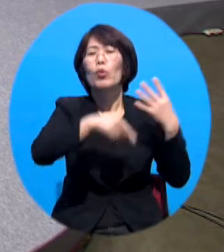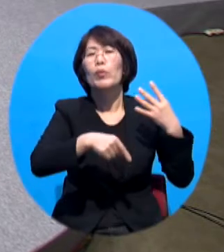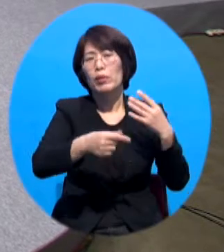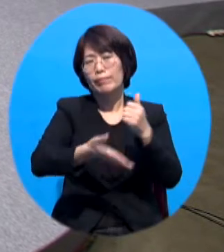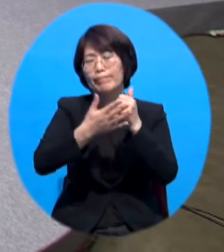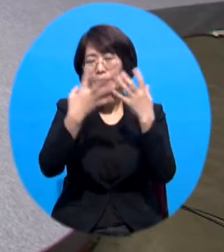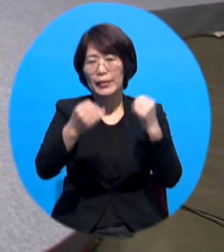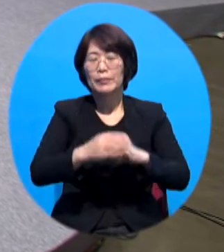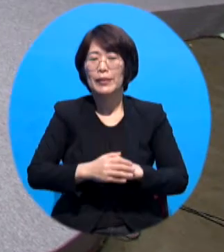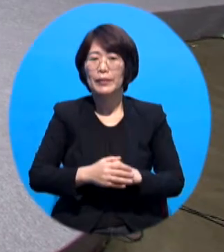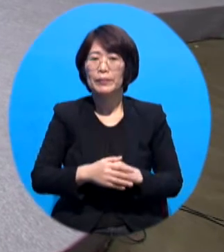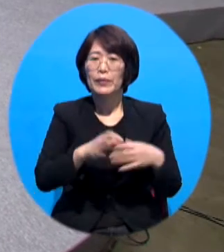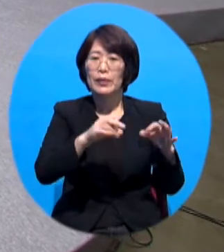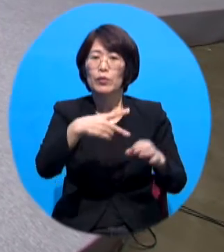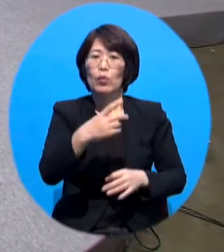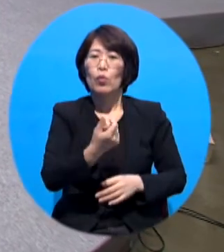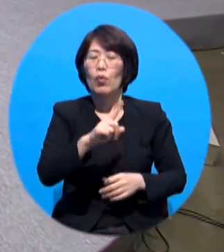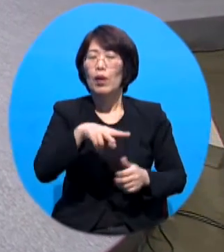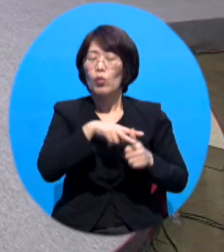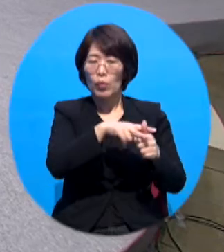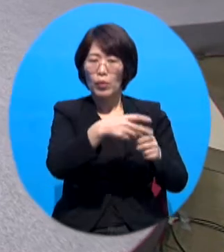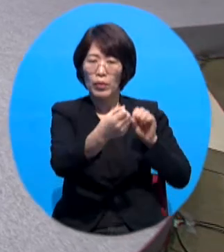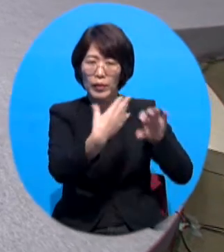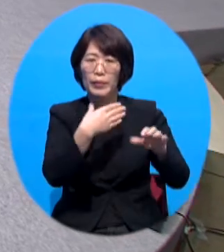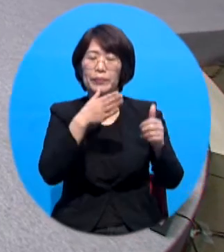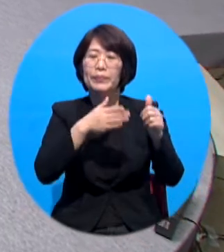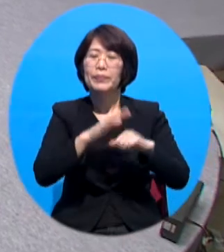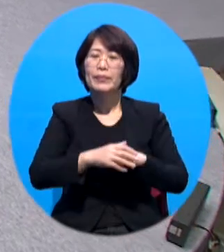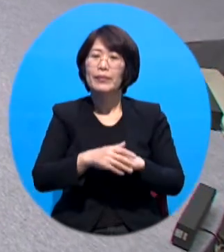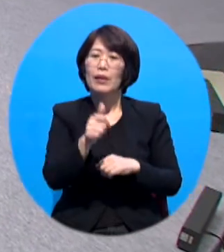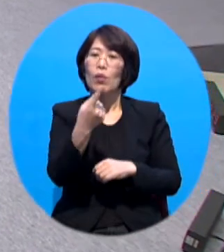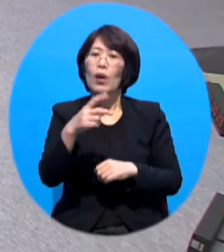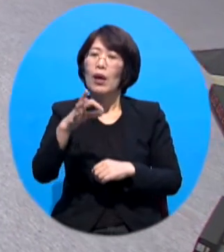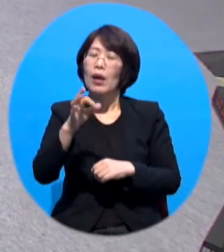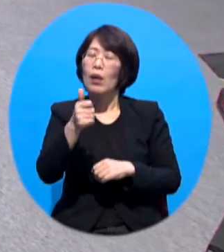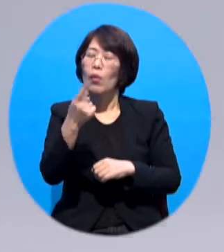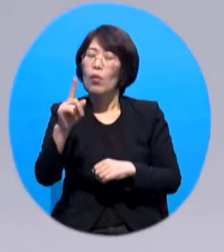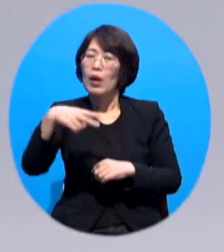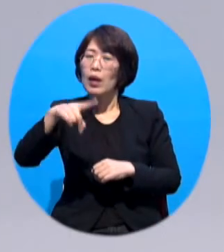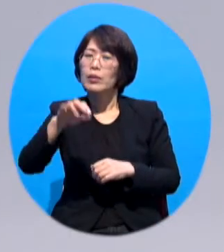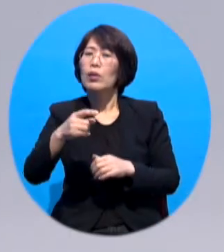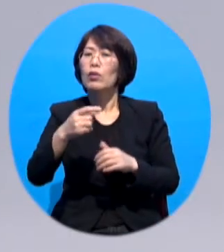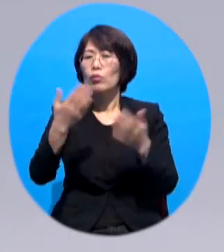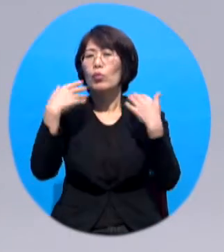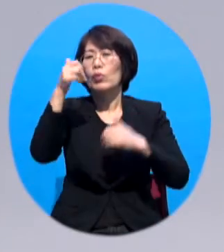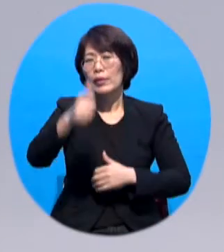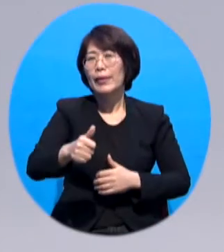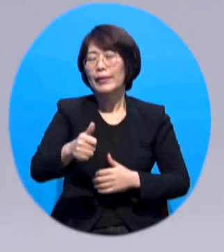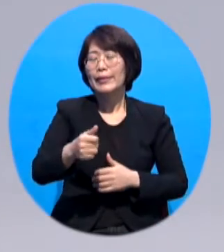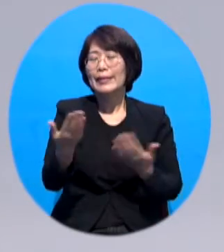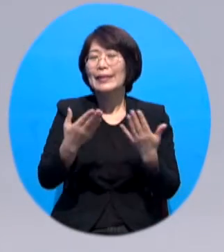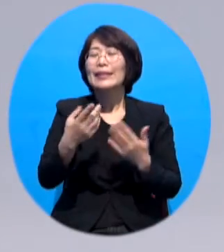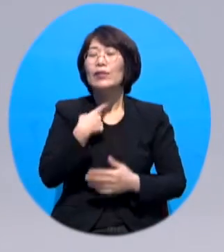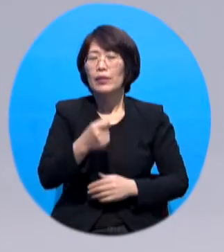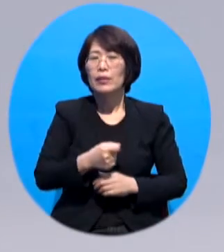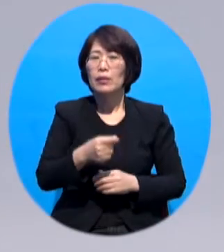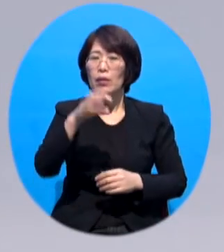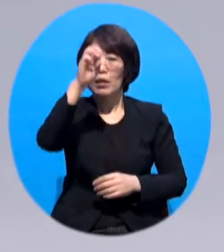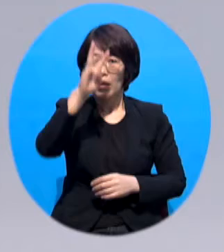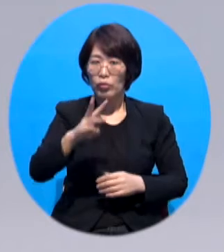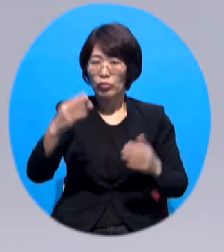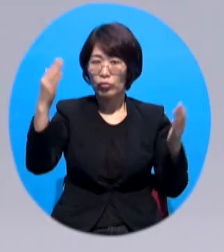씁니다 김동우 2부 답변을 쉽죠 생각합니다 제가 화전동 업적 교각을 있을 때요 그 광주의 아이들 몇 명을